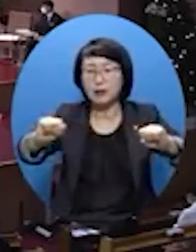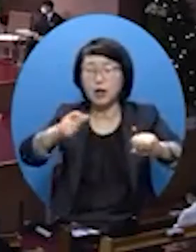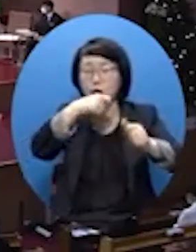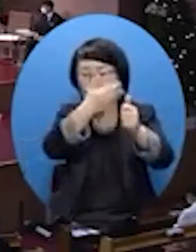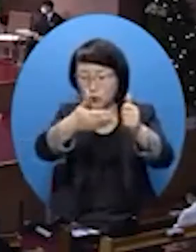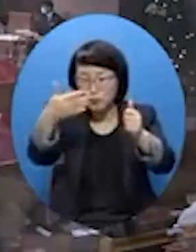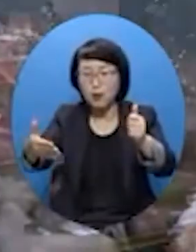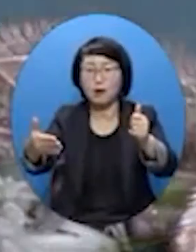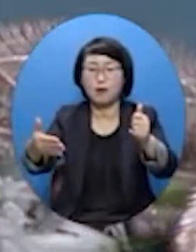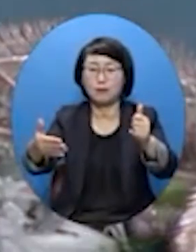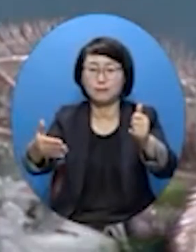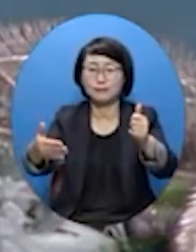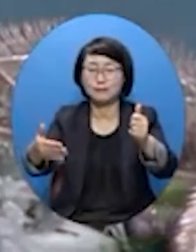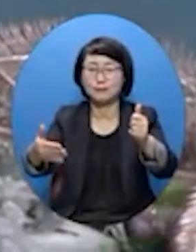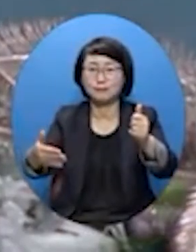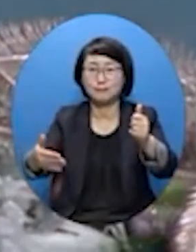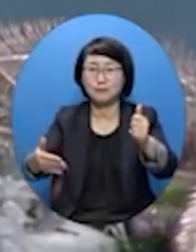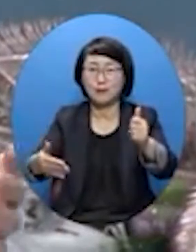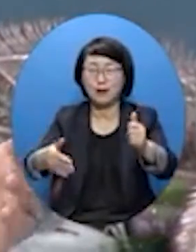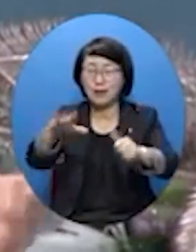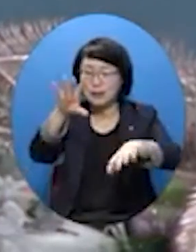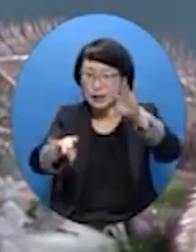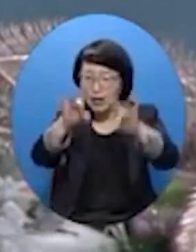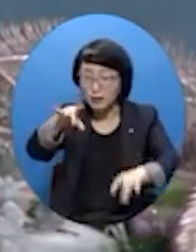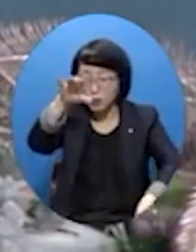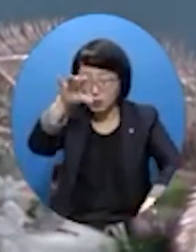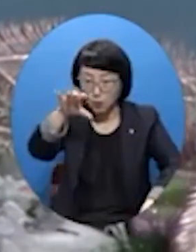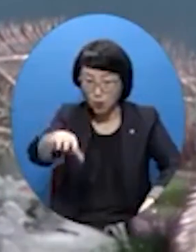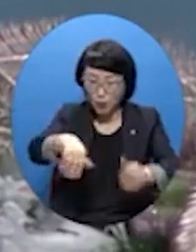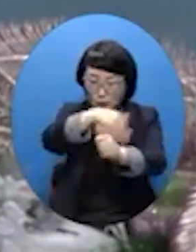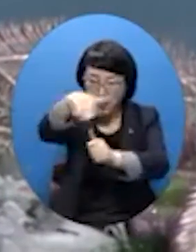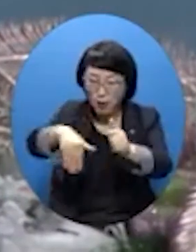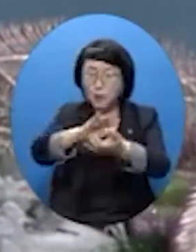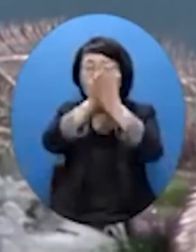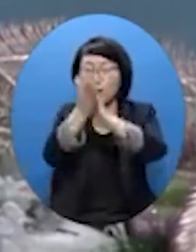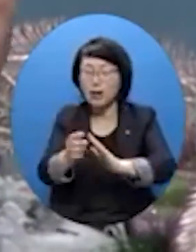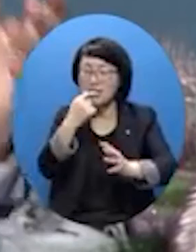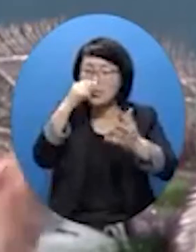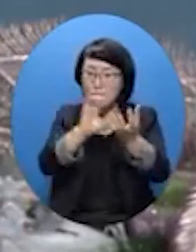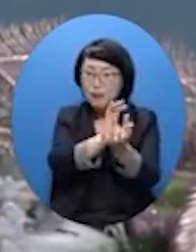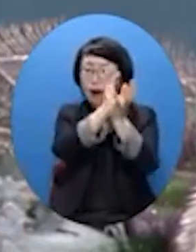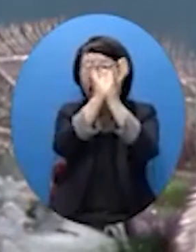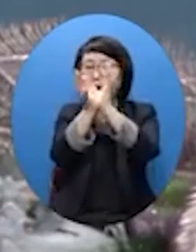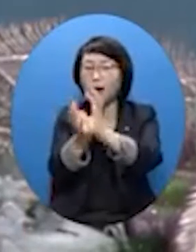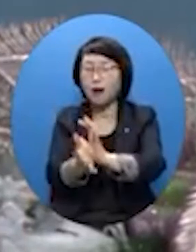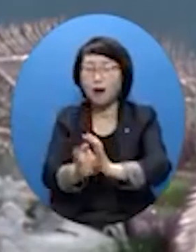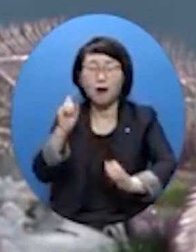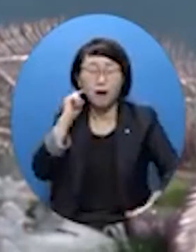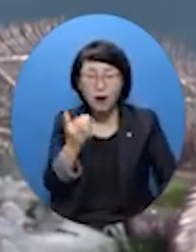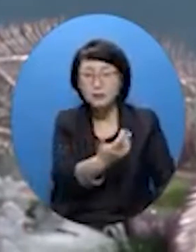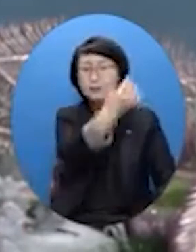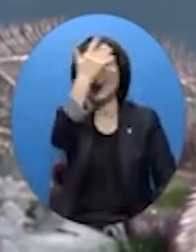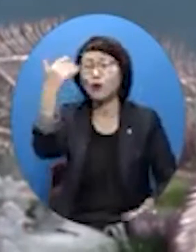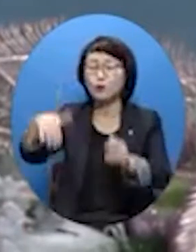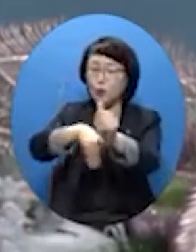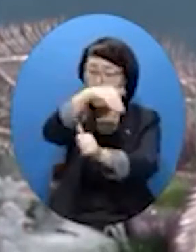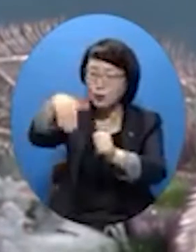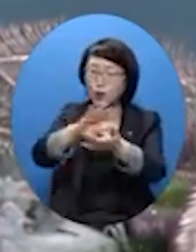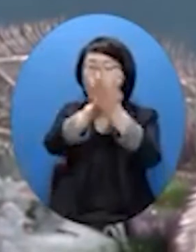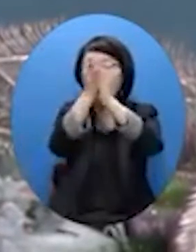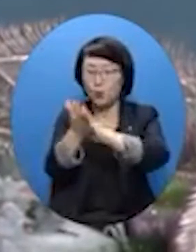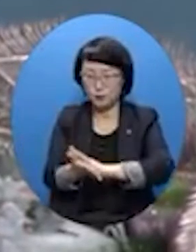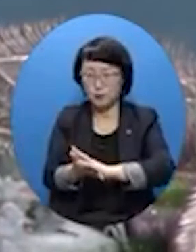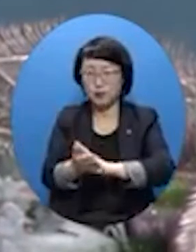강물이 흘러가고 사막 같은 현실이 변하여 백합화 피는 그러한 아름다운 환경의 모습으로 바뀌어지게